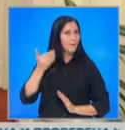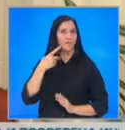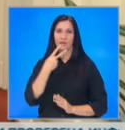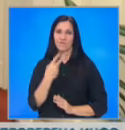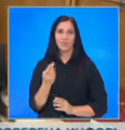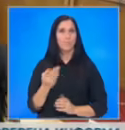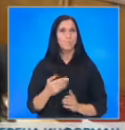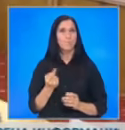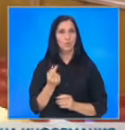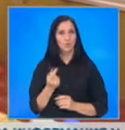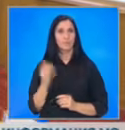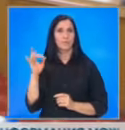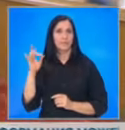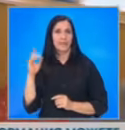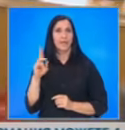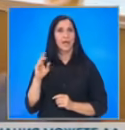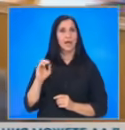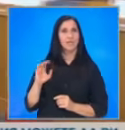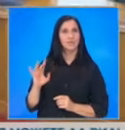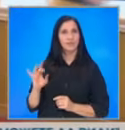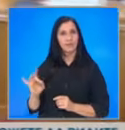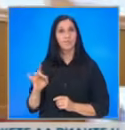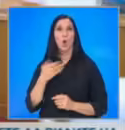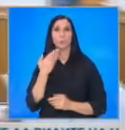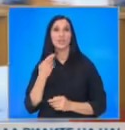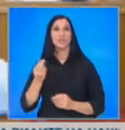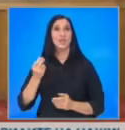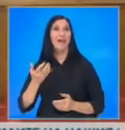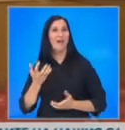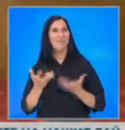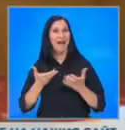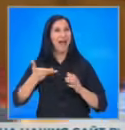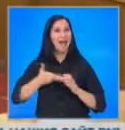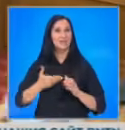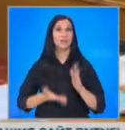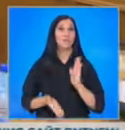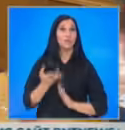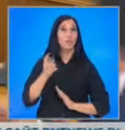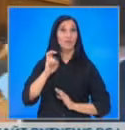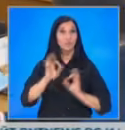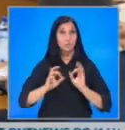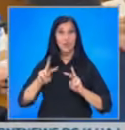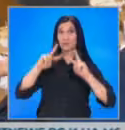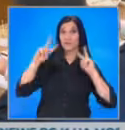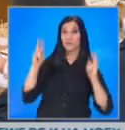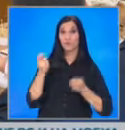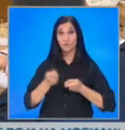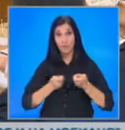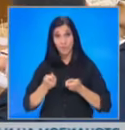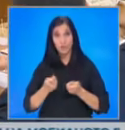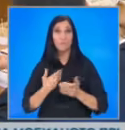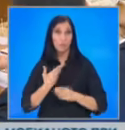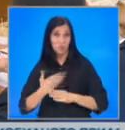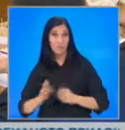подробностите. Председателят на КЕВР обясни, че цената на газа е скочила с 20% през последните седмици на световните борси и продължава да се повишава.